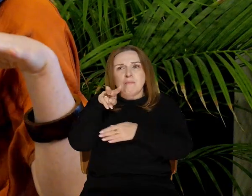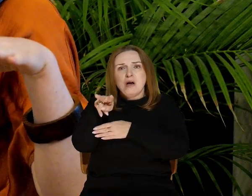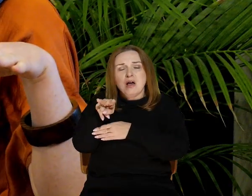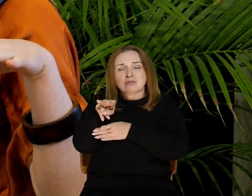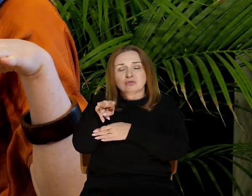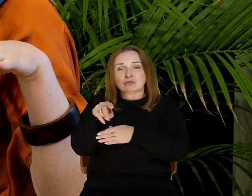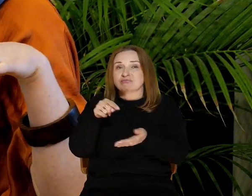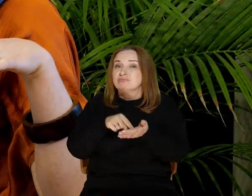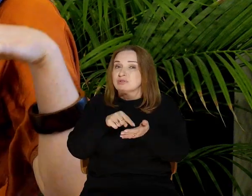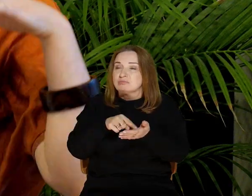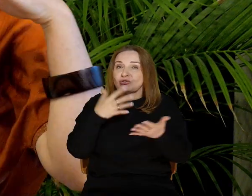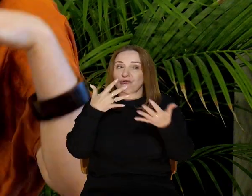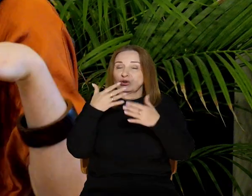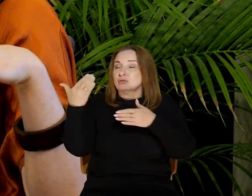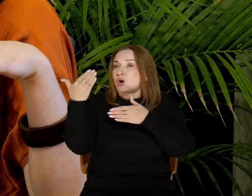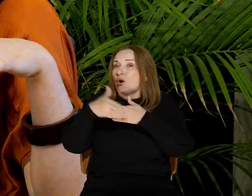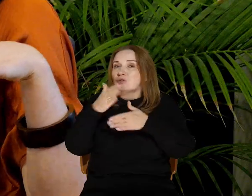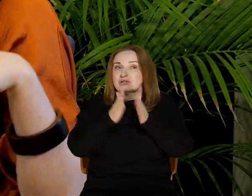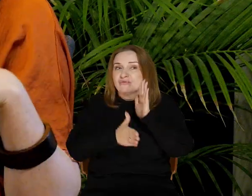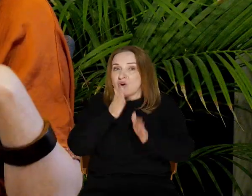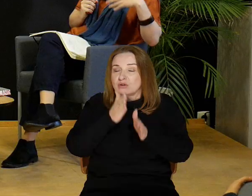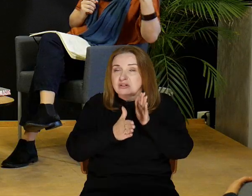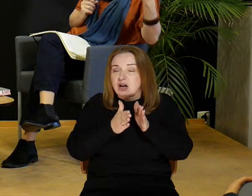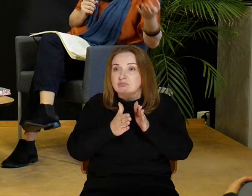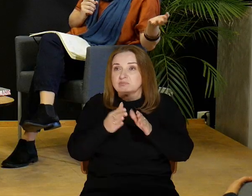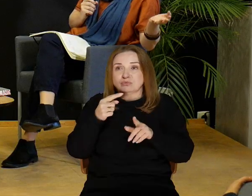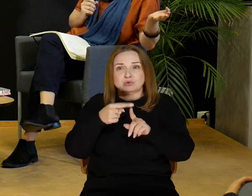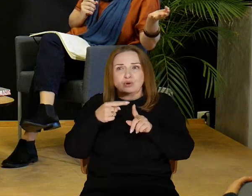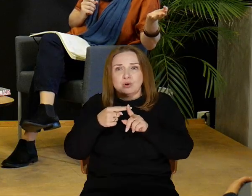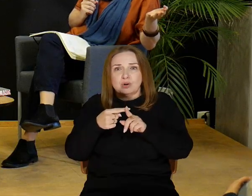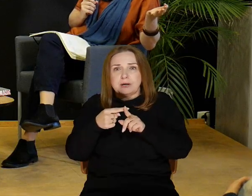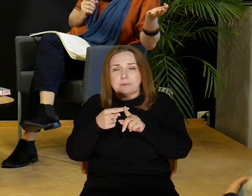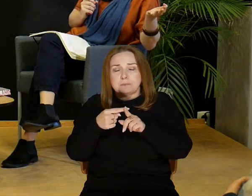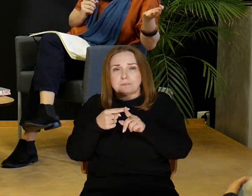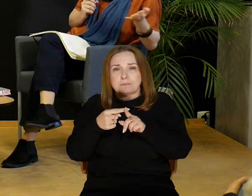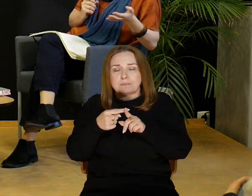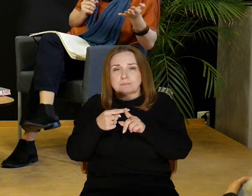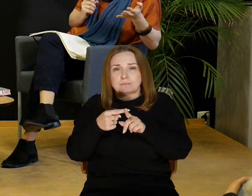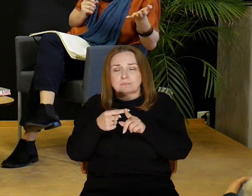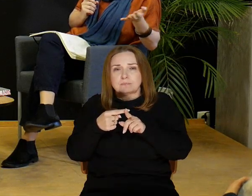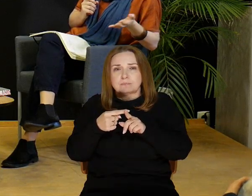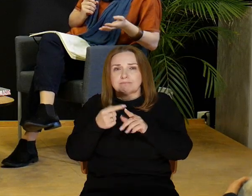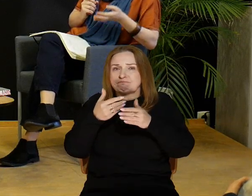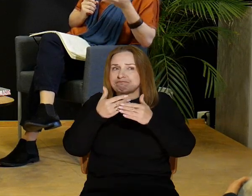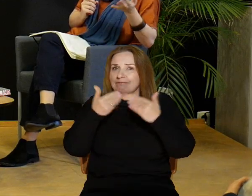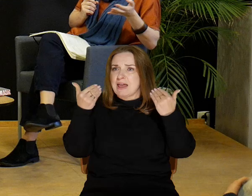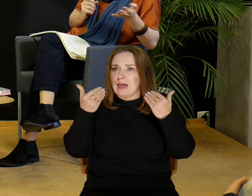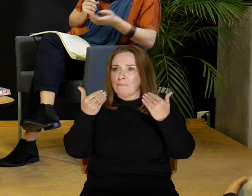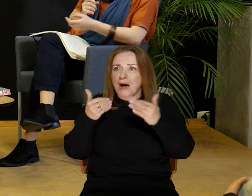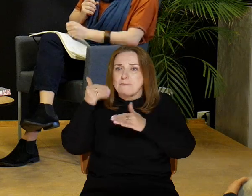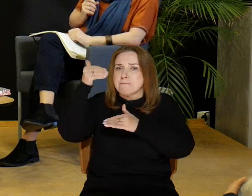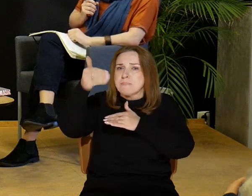końca wojny, taka cezura, poza którą jakby nie ma świata, nie ma